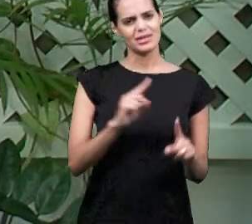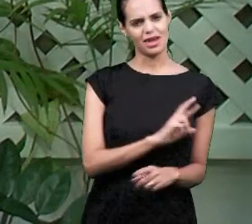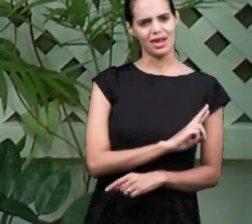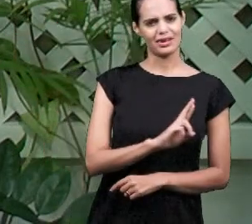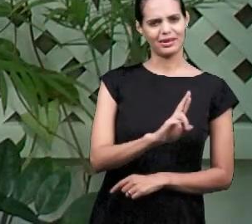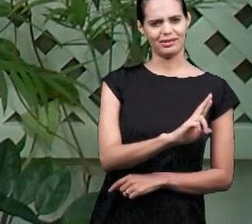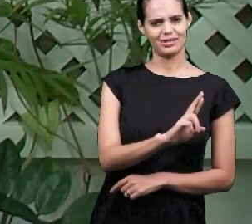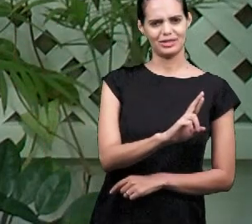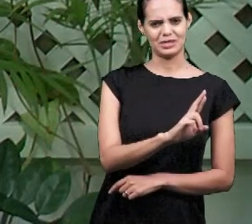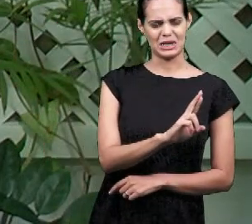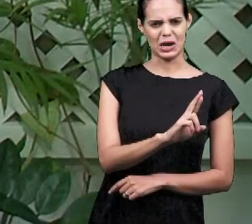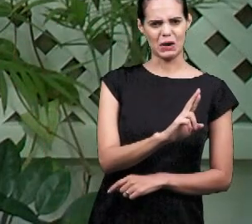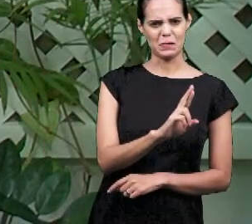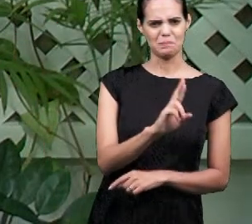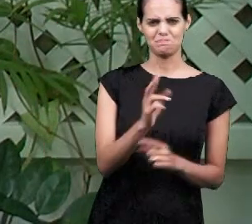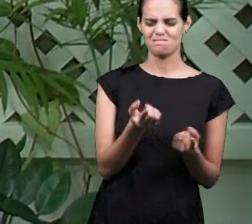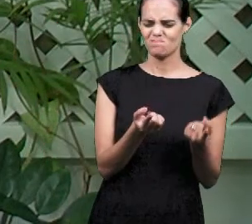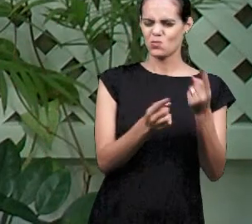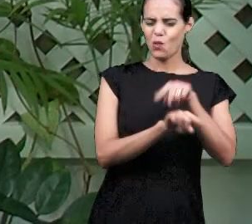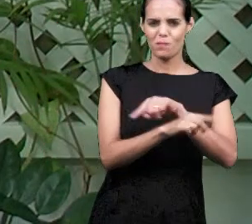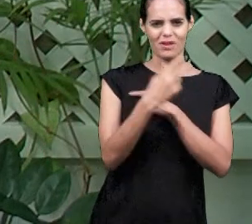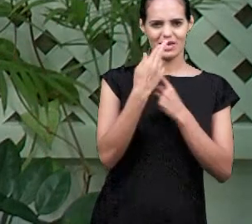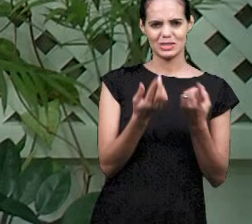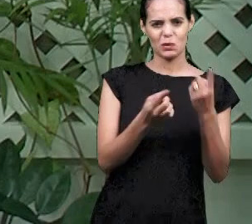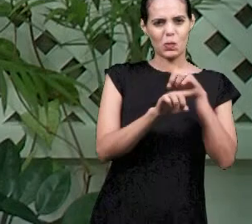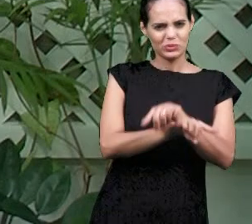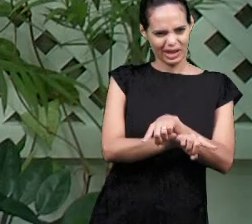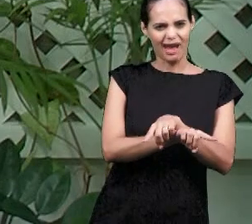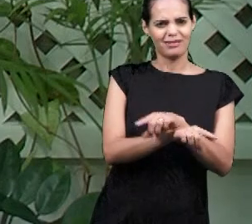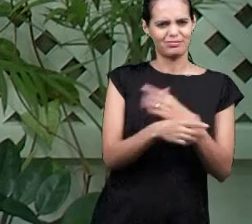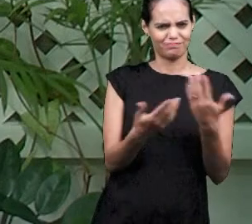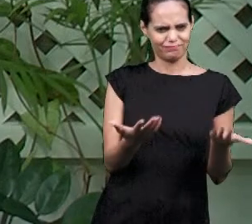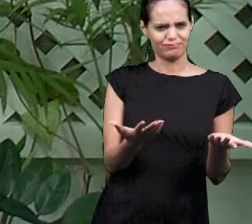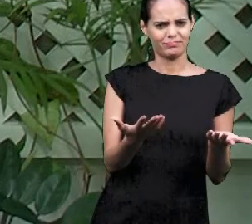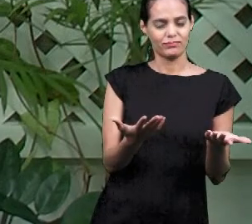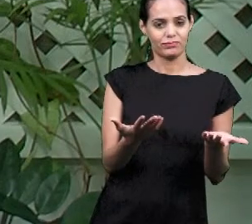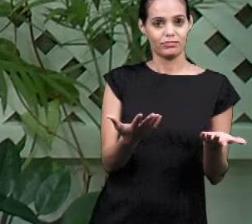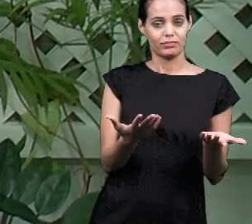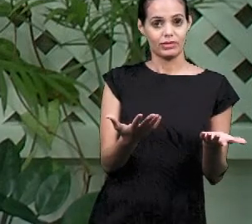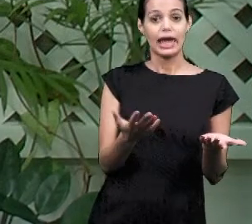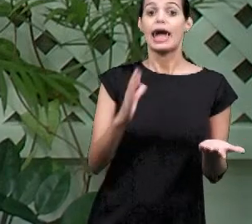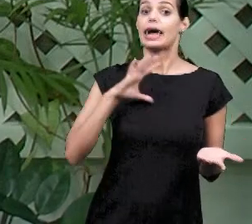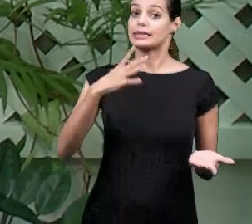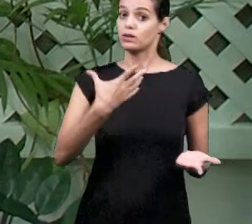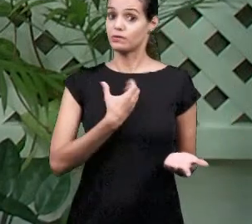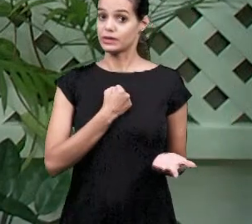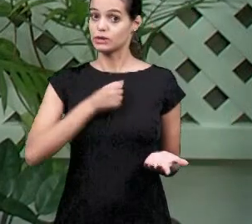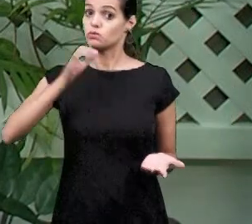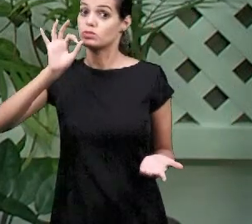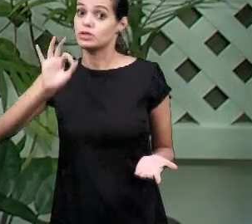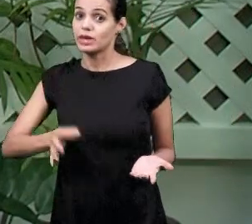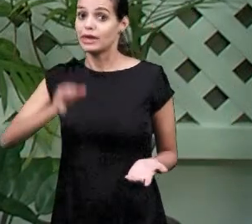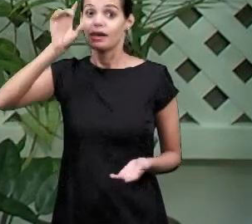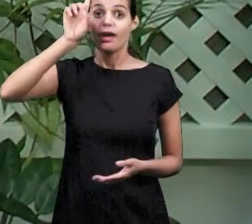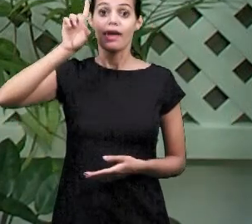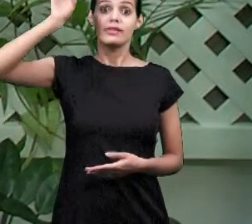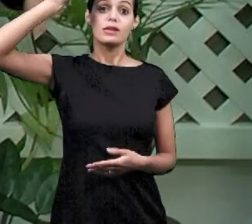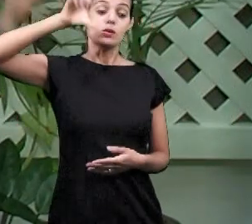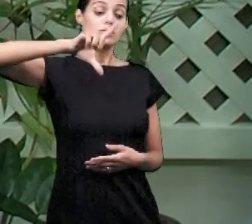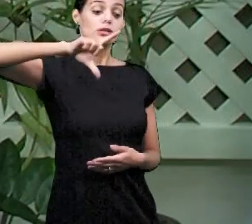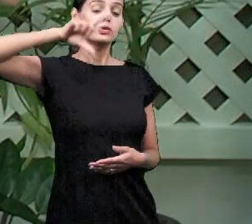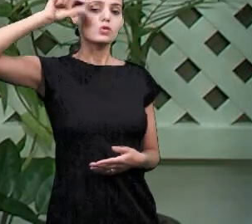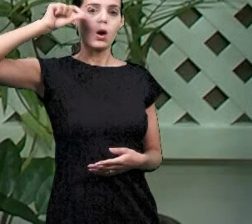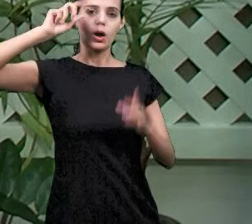dans l'acte. Donc, dans cet acte, vous allez voir quelques aspects.